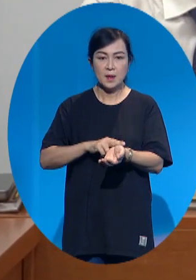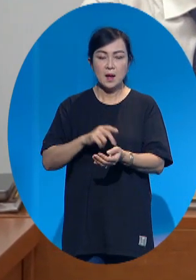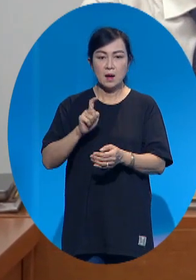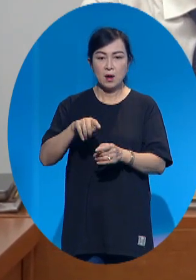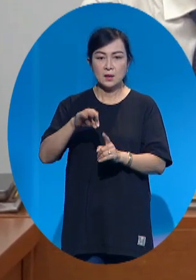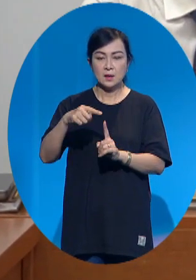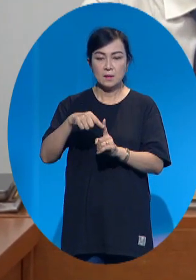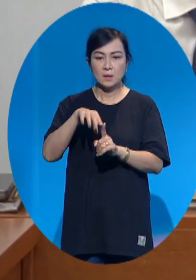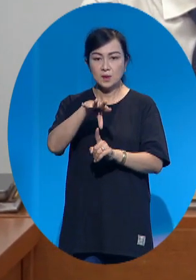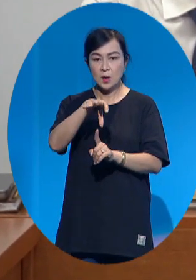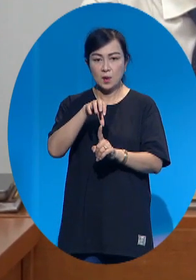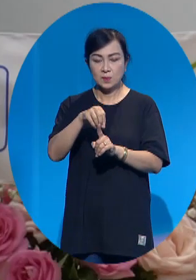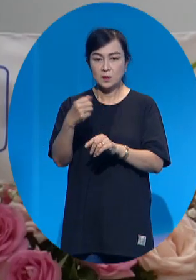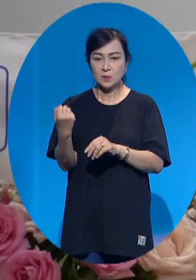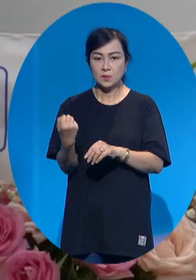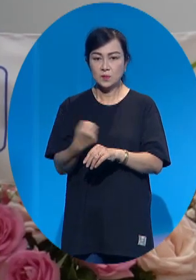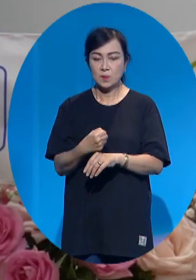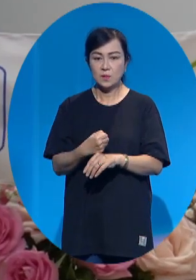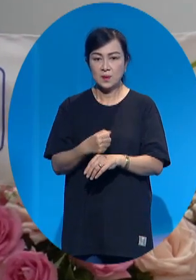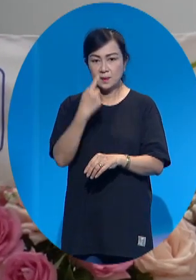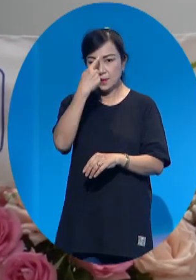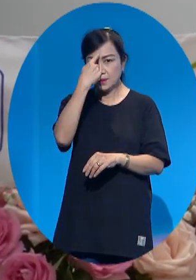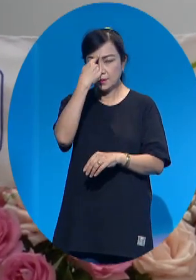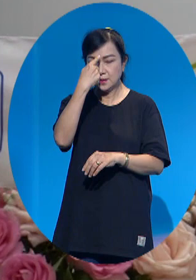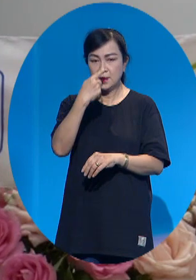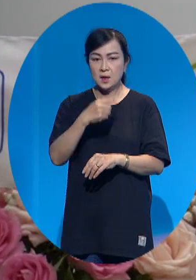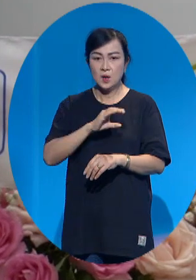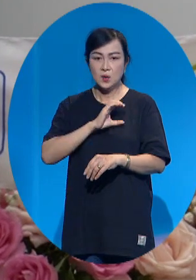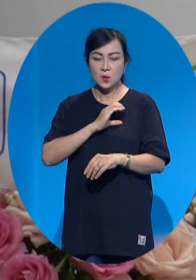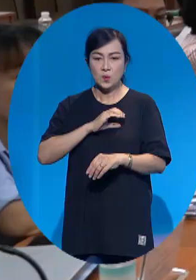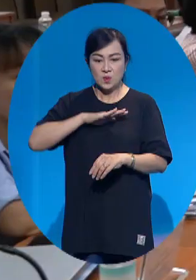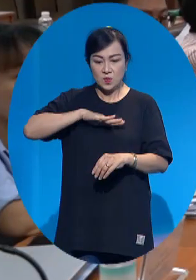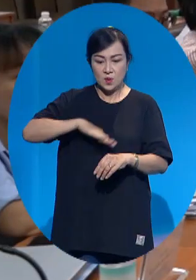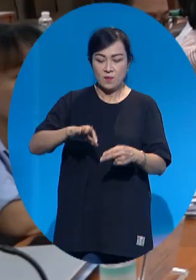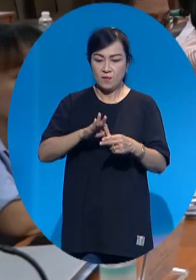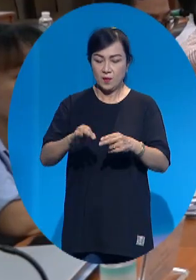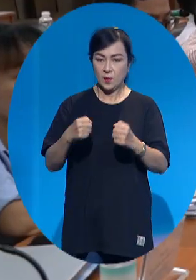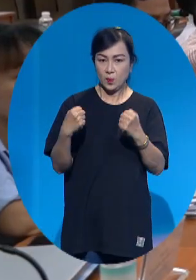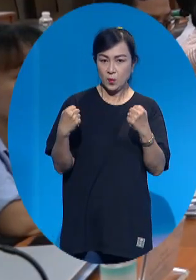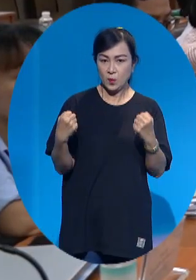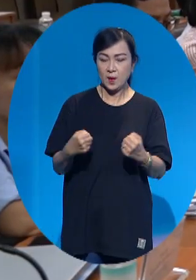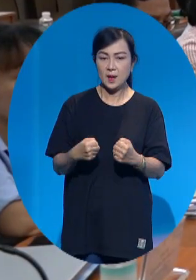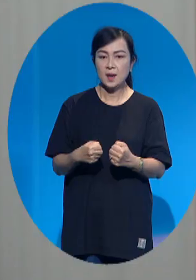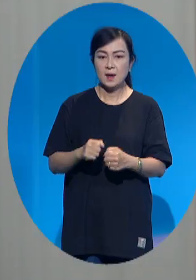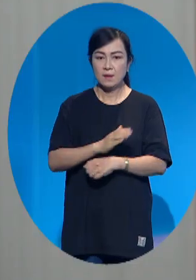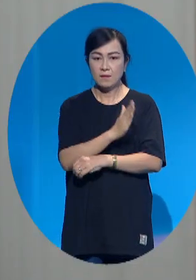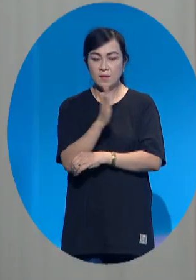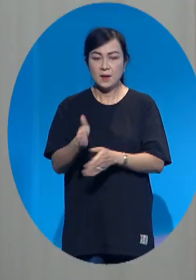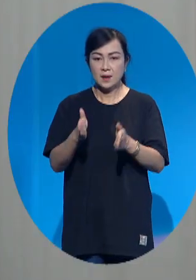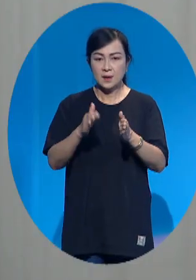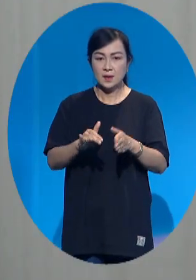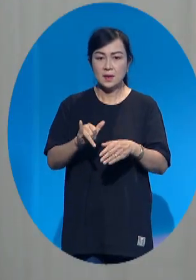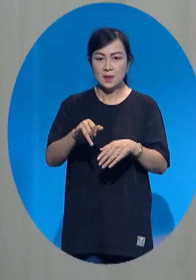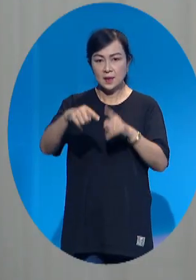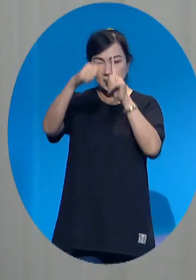tiếp cận với các thông tin khoa học chính xác và đáng tin cậy, để chủ động kiểm soát các vấn đề sức khỏe, từ đó góp phần phát triển ngành y tế Việt